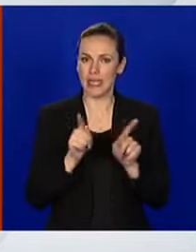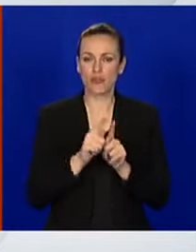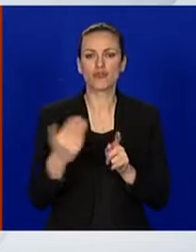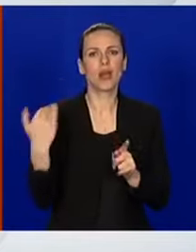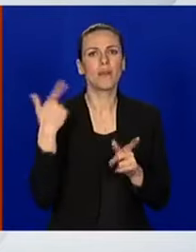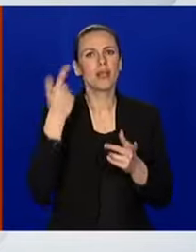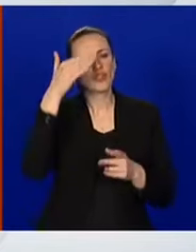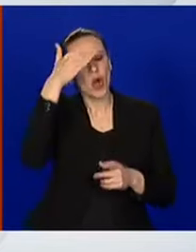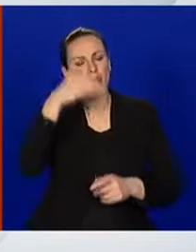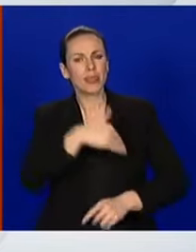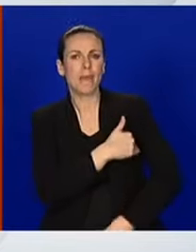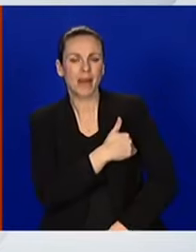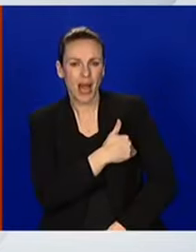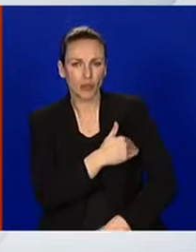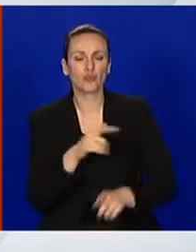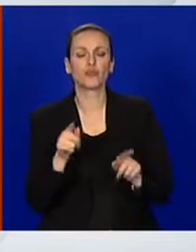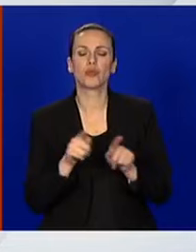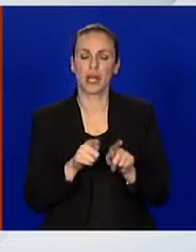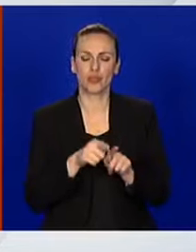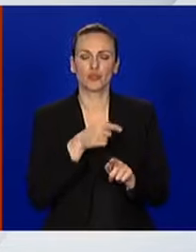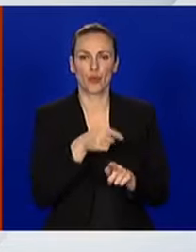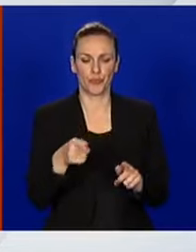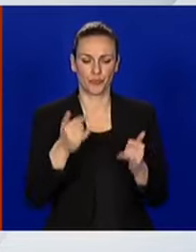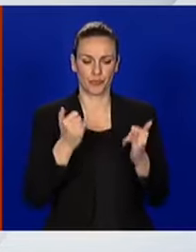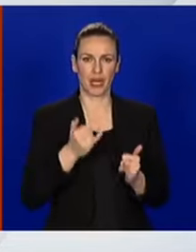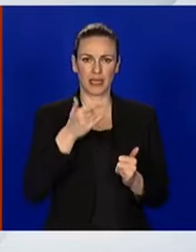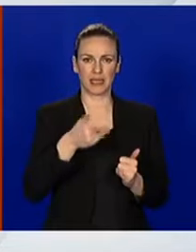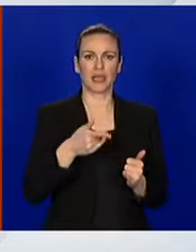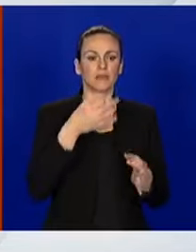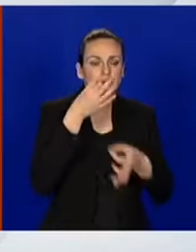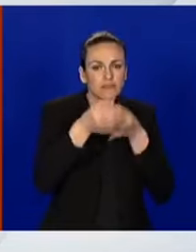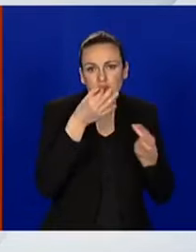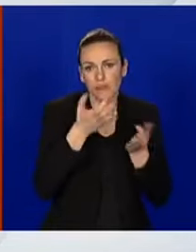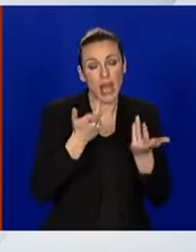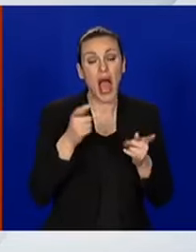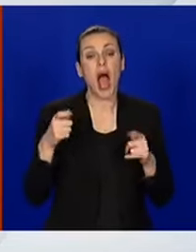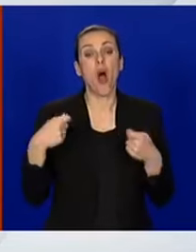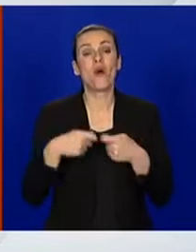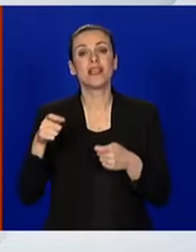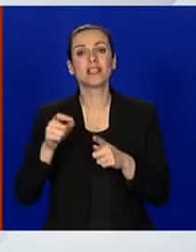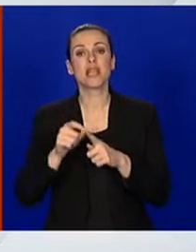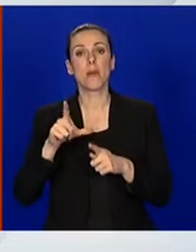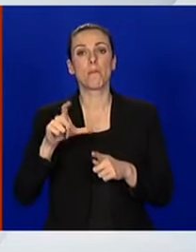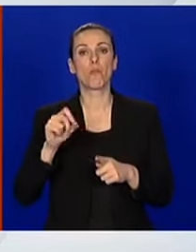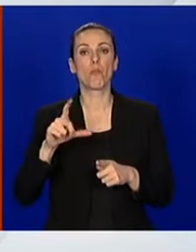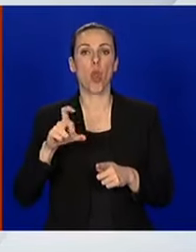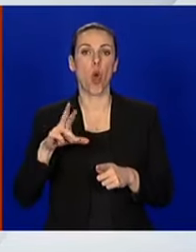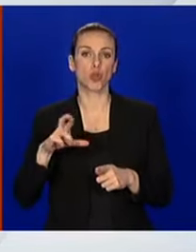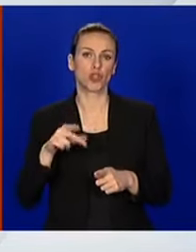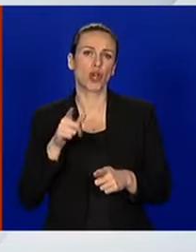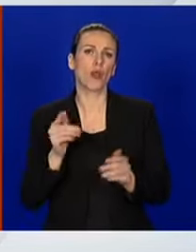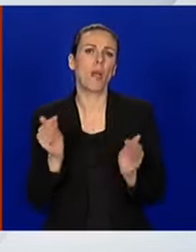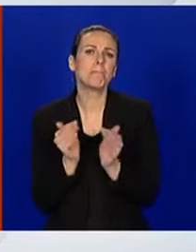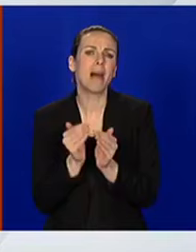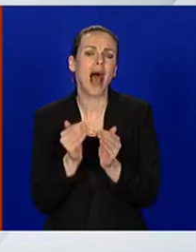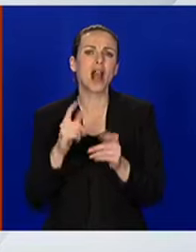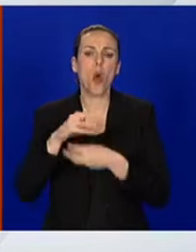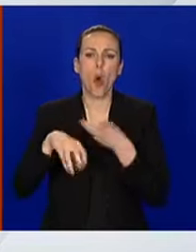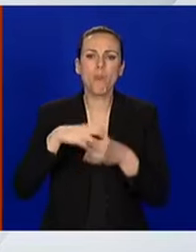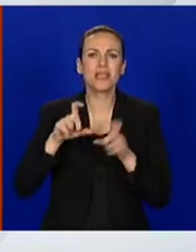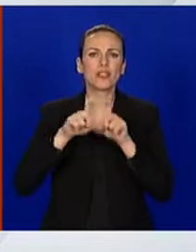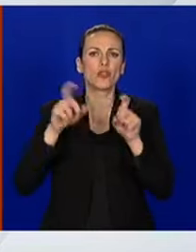febrilitetu štićenika koji se u ovom trenutku obrađuje. Što se tiče Ploča, to je jedan manji obiteljski dom u kojem je